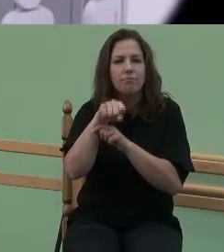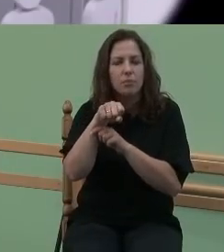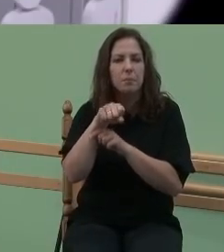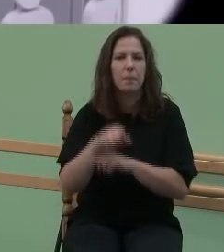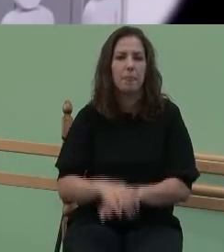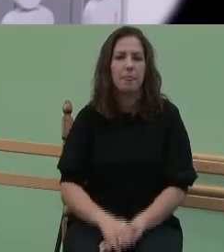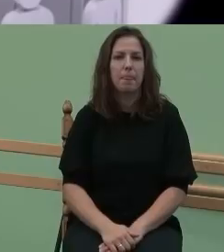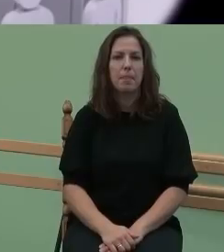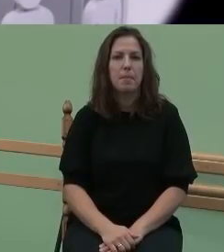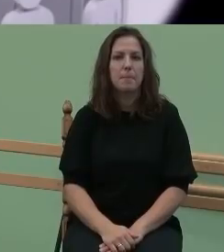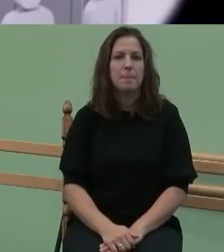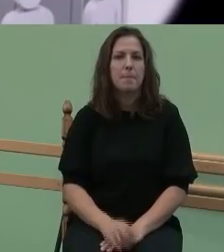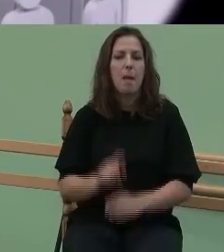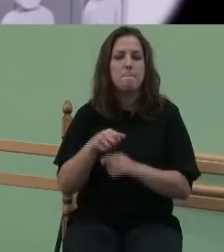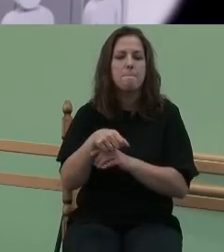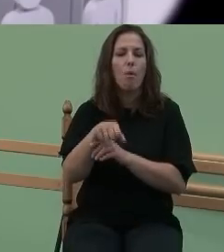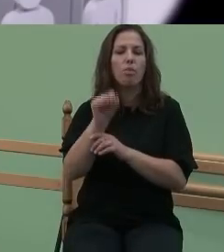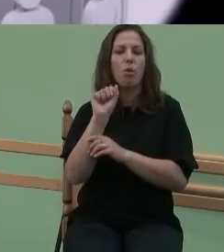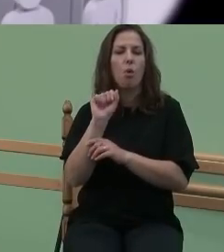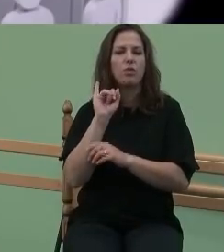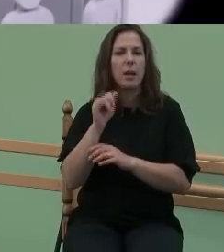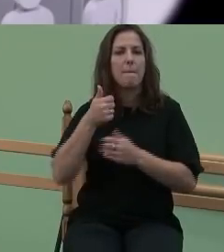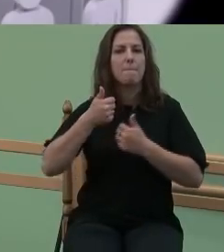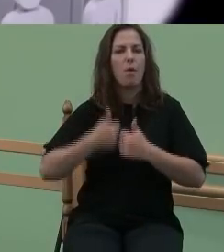przygnieciony, podnosi się i prostuje.